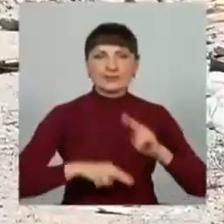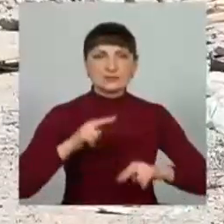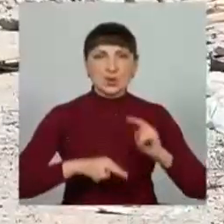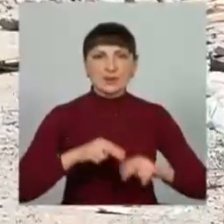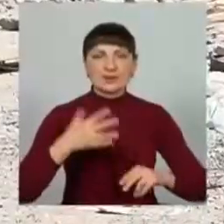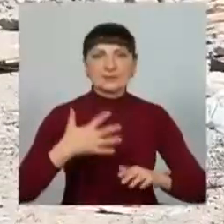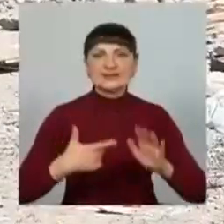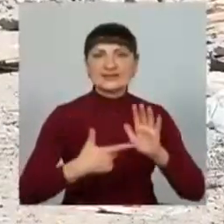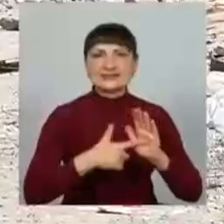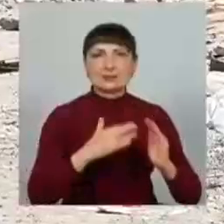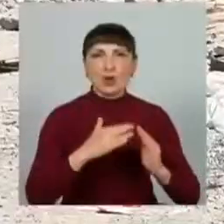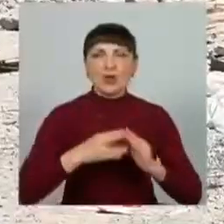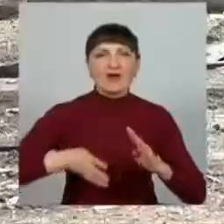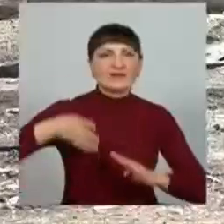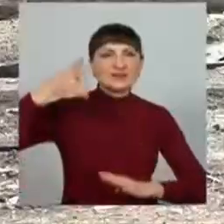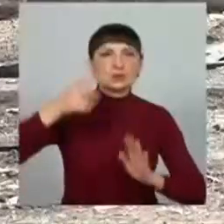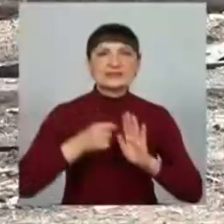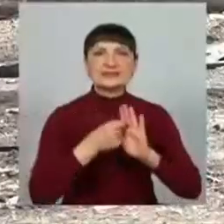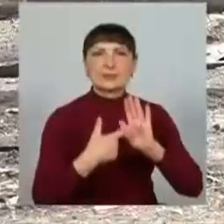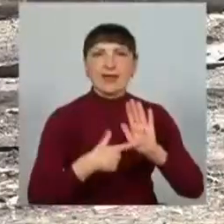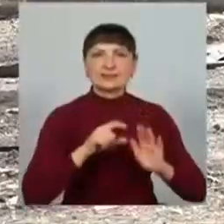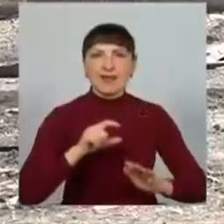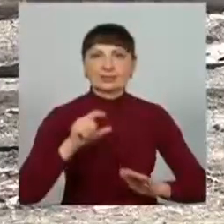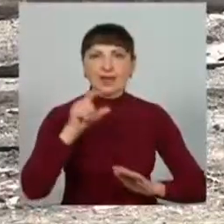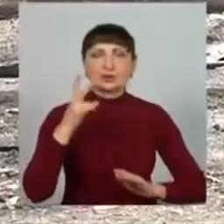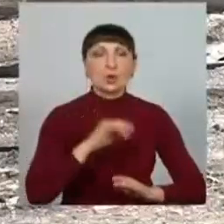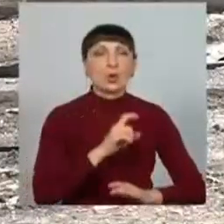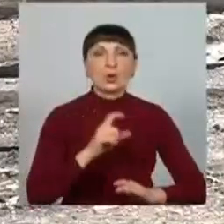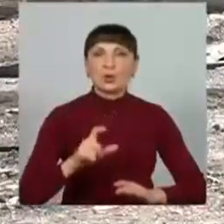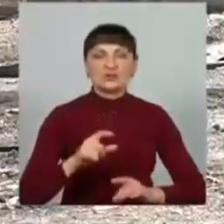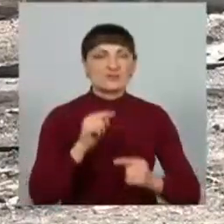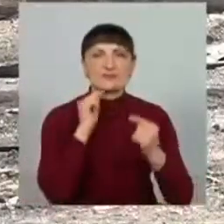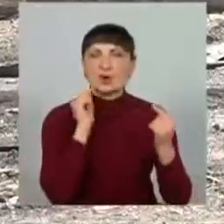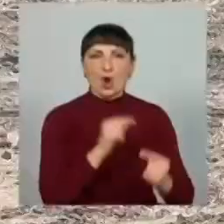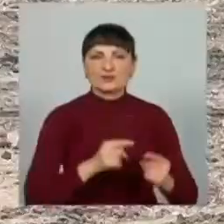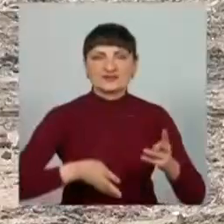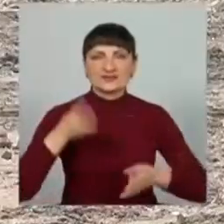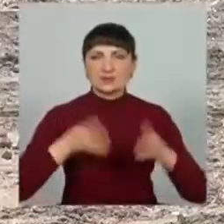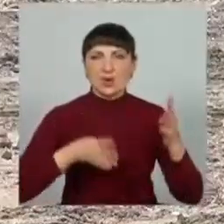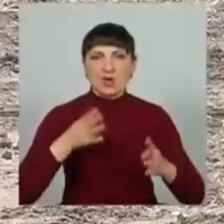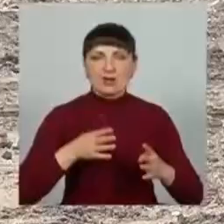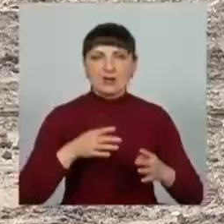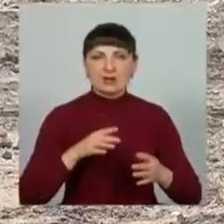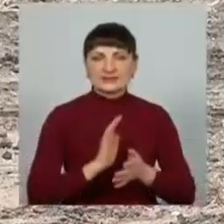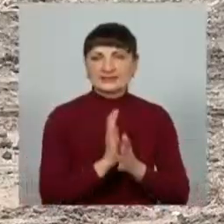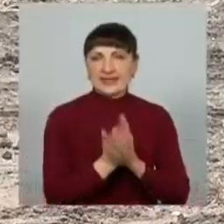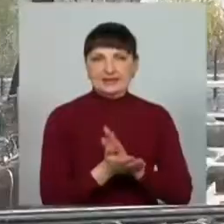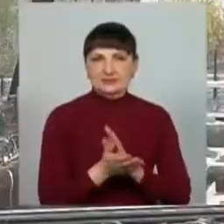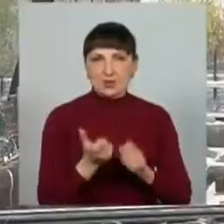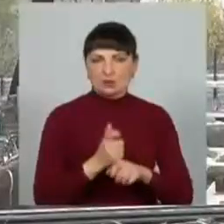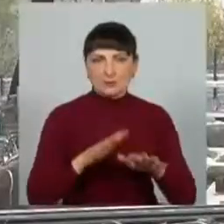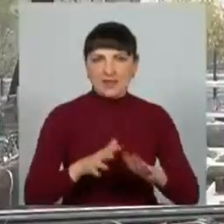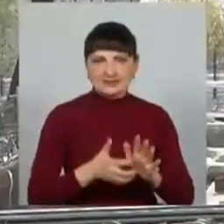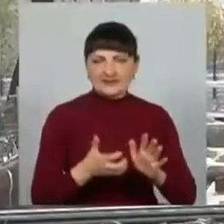участке 57 домов высотой 17 этажей каждый. Однако горожане выступили против строительства, посчитав ее слишком плотной. По